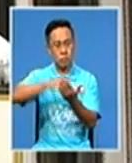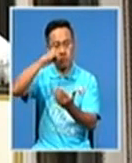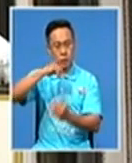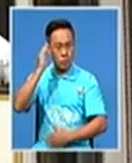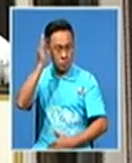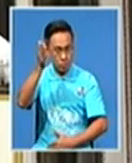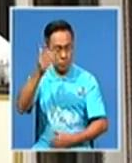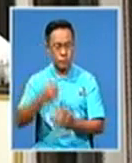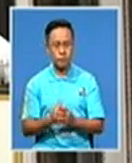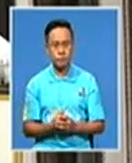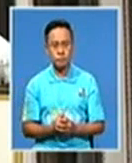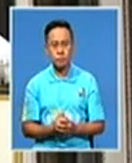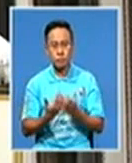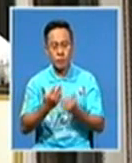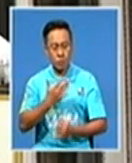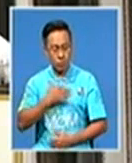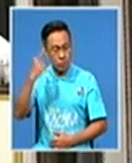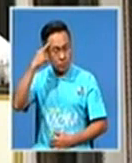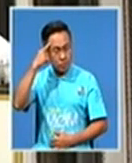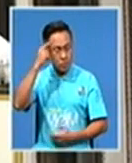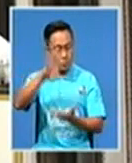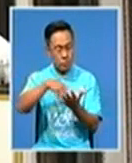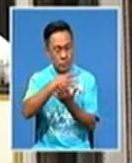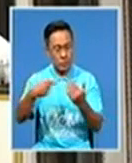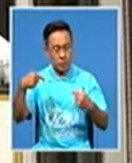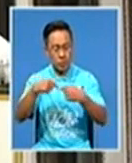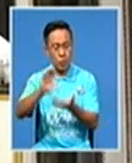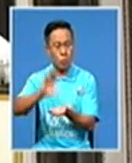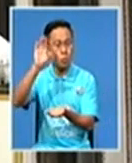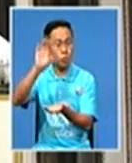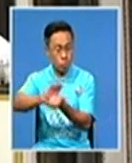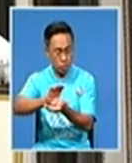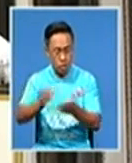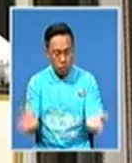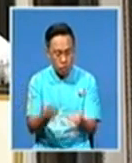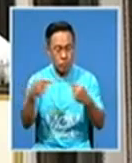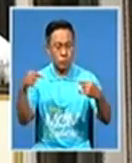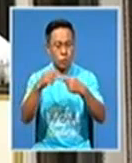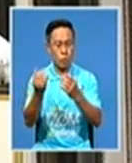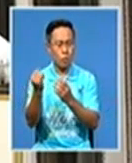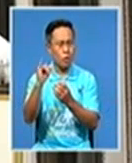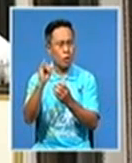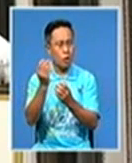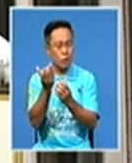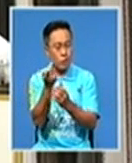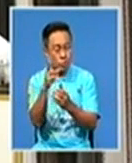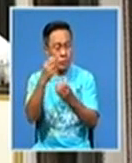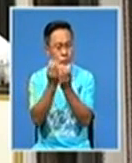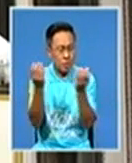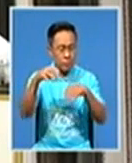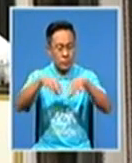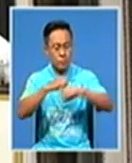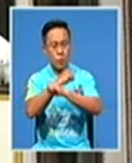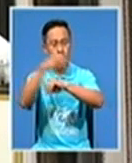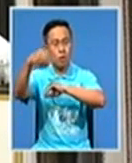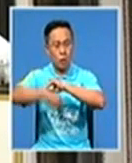ตนอกจากนี้ผมก็มีแนวคิดนะครับในการจัดตั้งกองทุนส่งเสริมธรรมาภิบาลและขจัดการทุจริตโดยจะขอการจัดสร